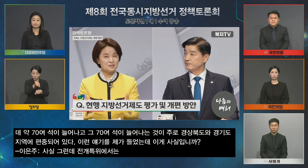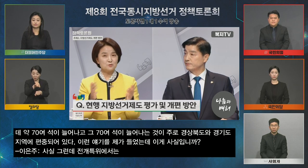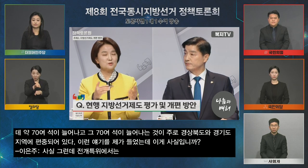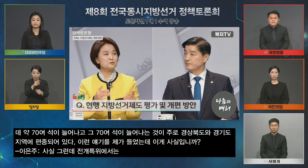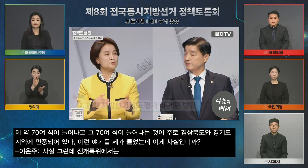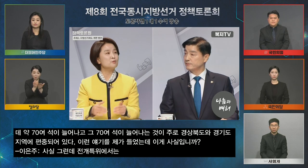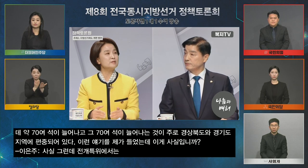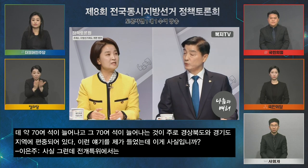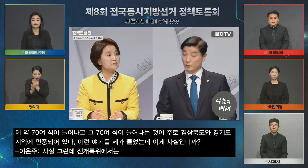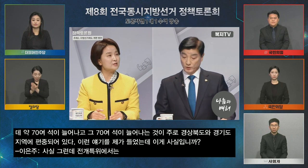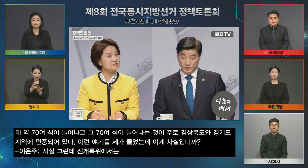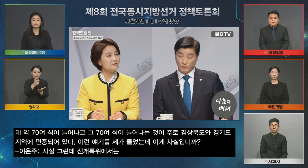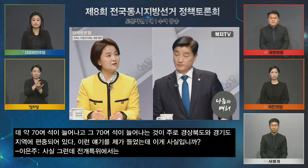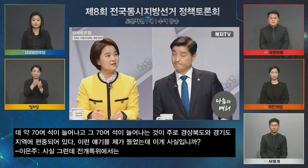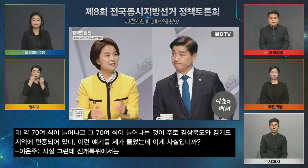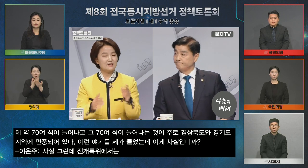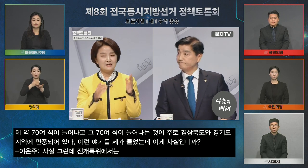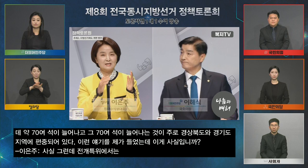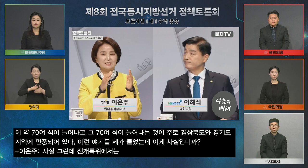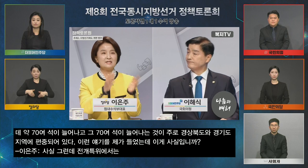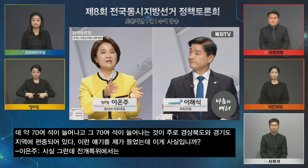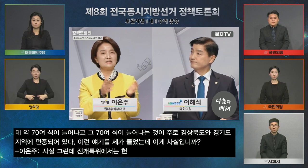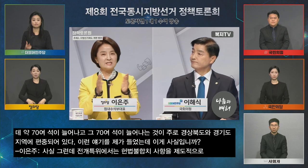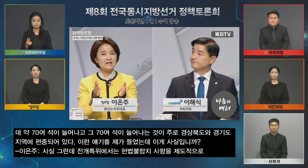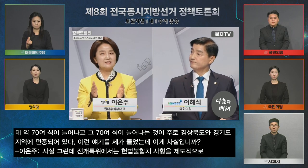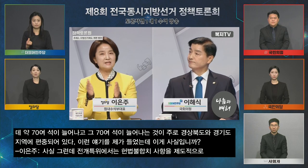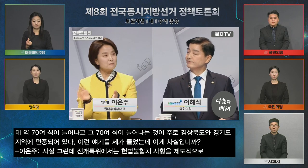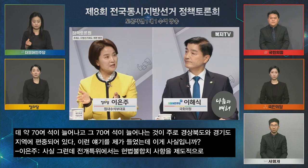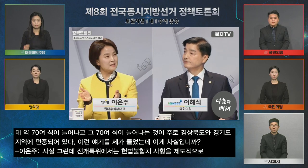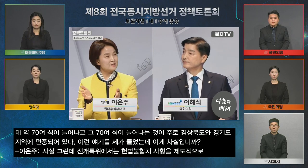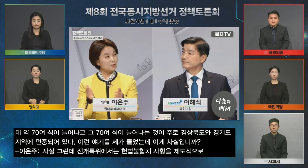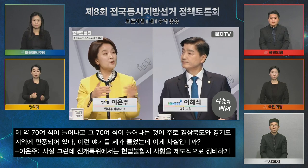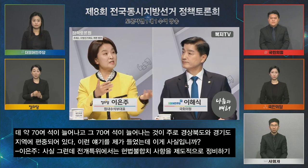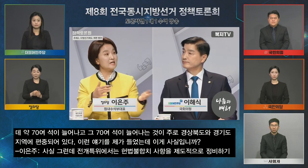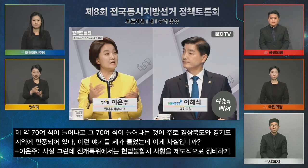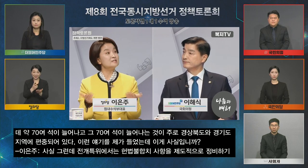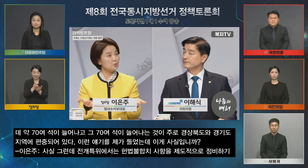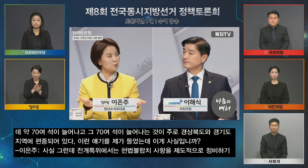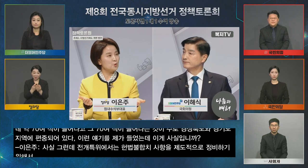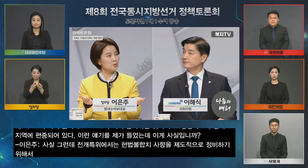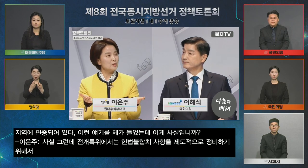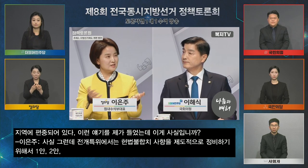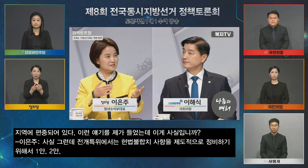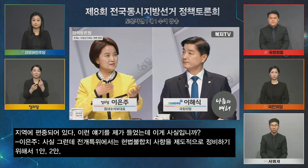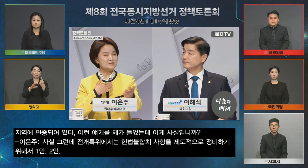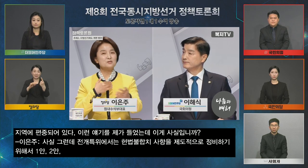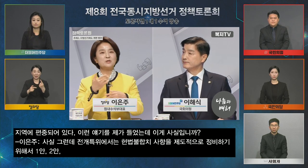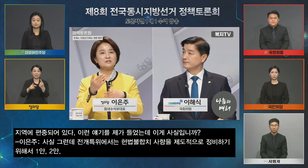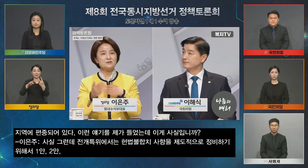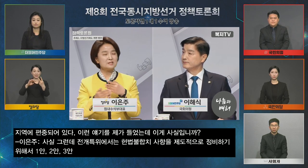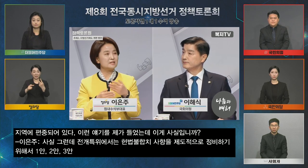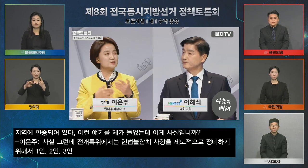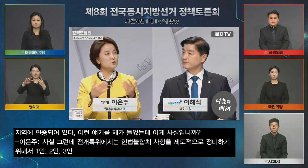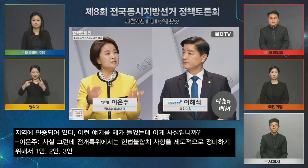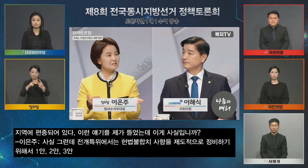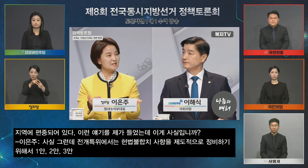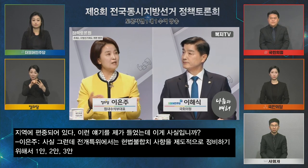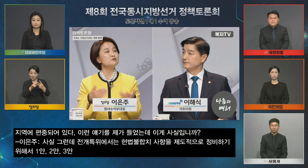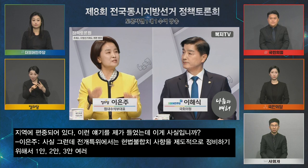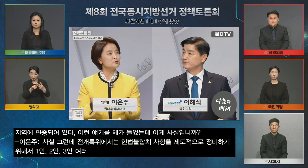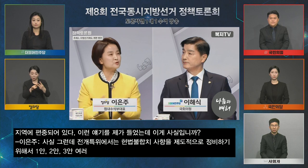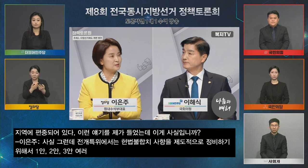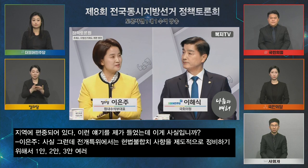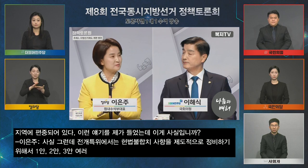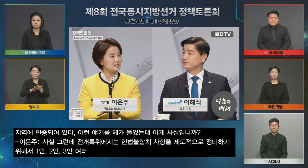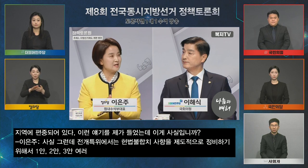제도적으로 정비하기 위해서 1안, 2안, 3안 여러 가지 안을 놓고 제도 개선에 대한 논의를